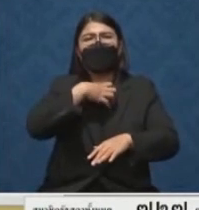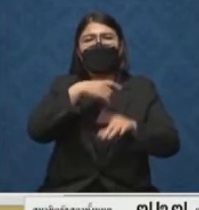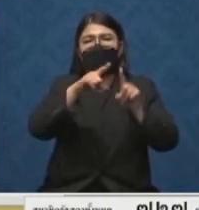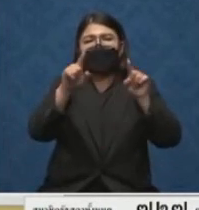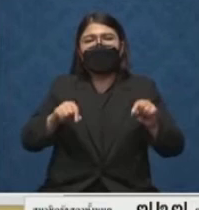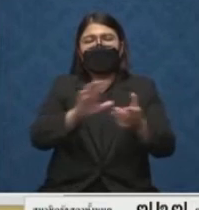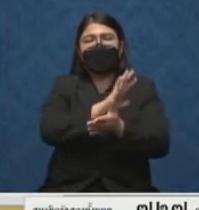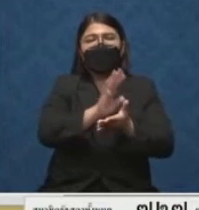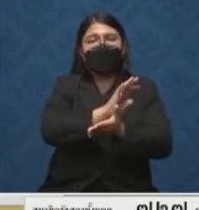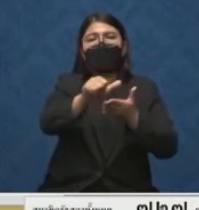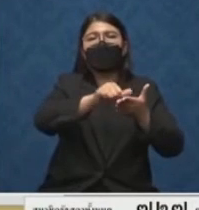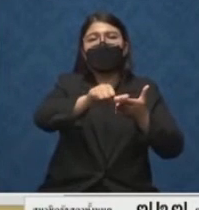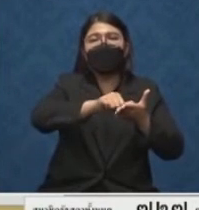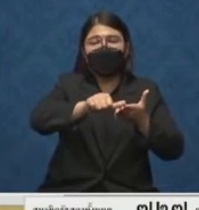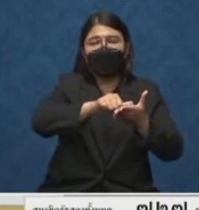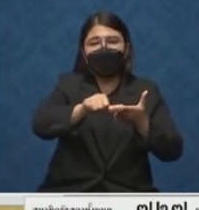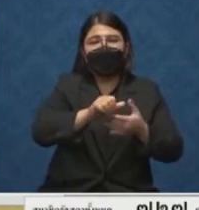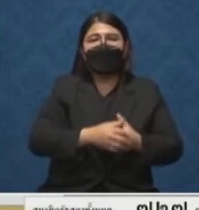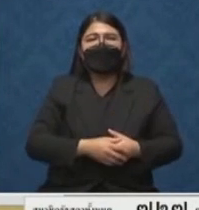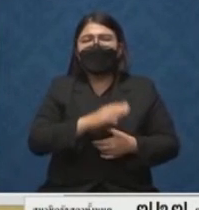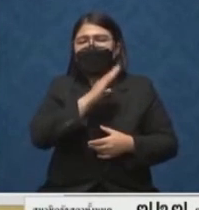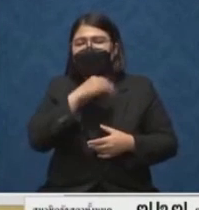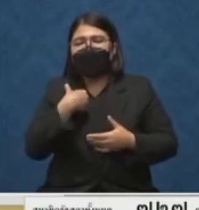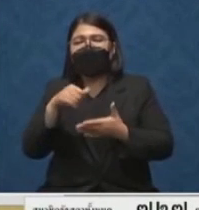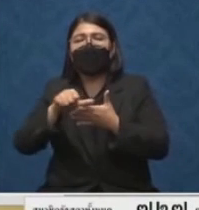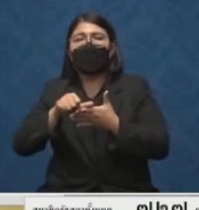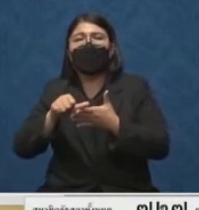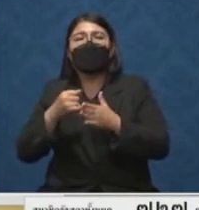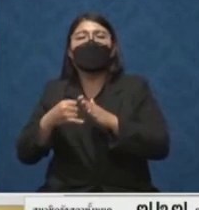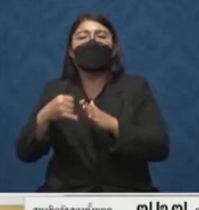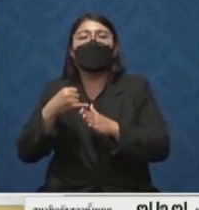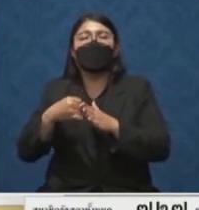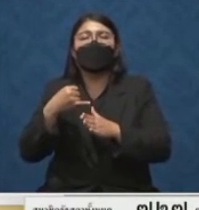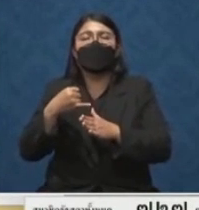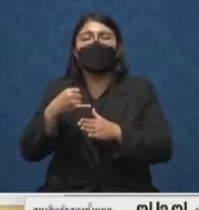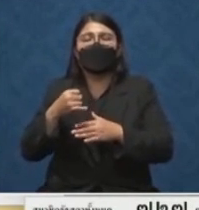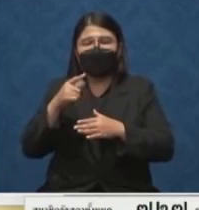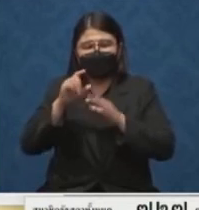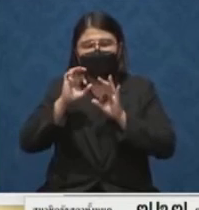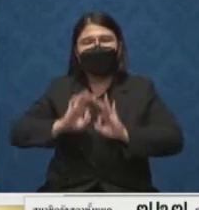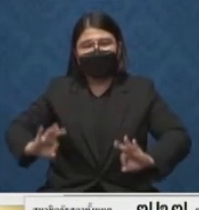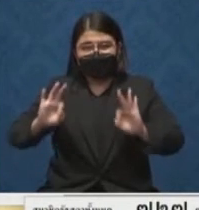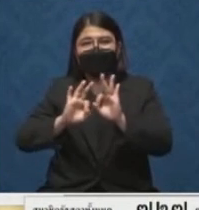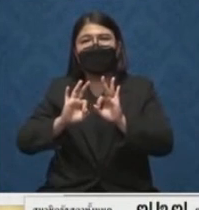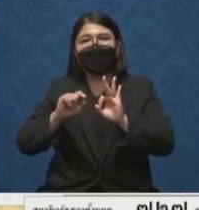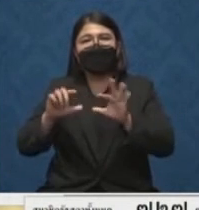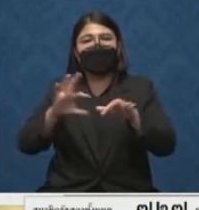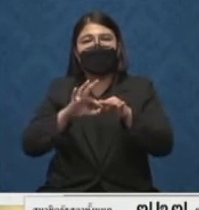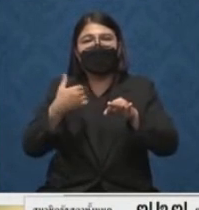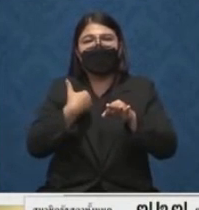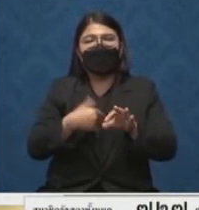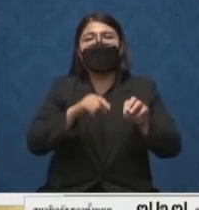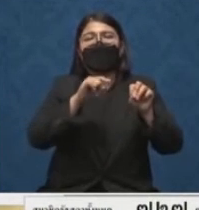้ไข ง่ายขึ้นเป็เสียงขางมากอย่างสำคัญเกวกั 100ตรอิ์